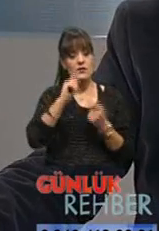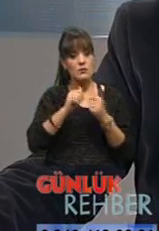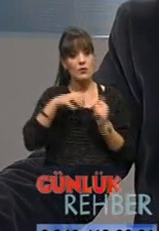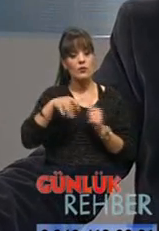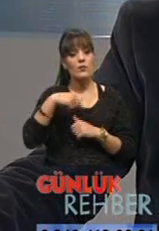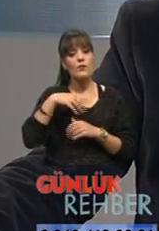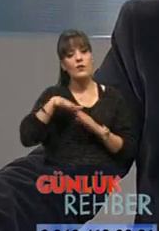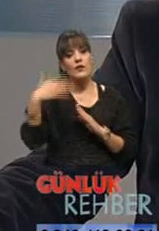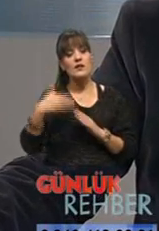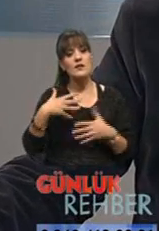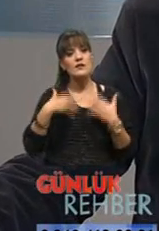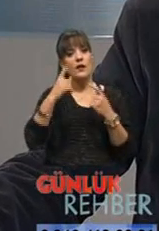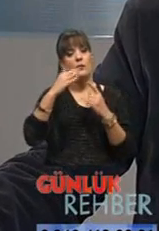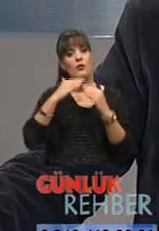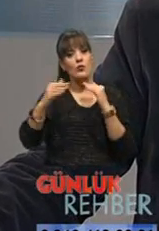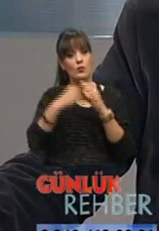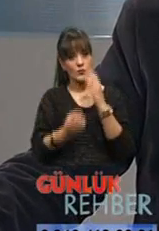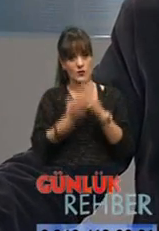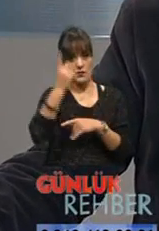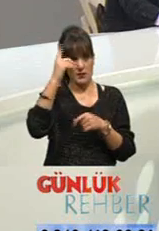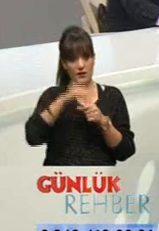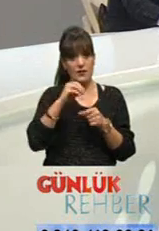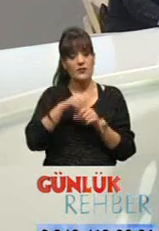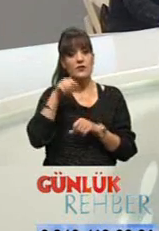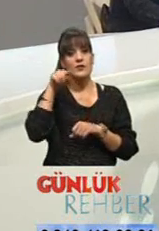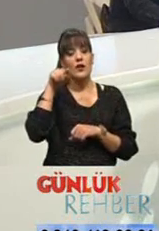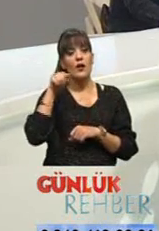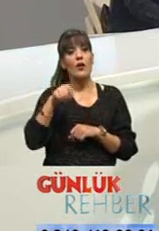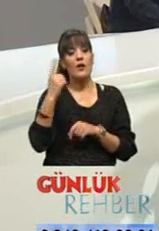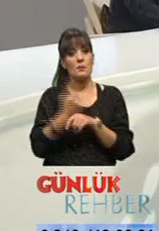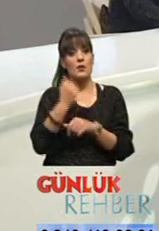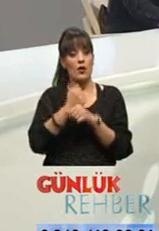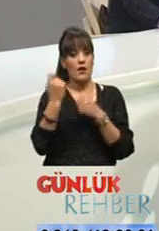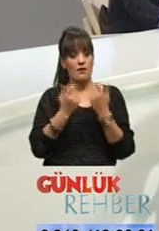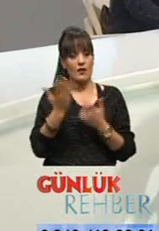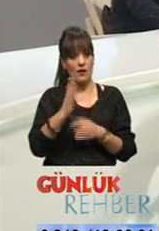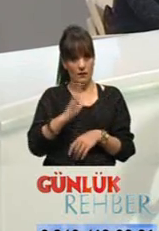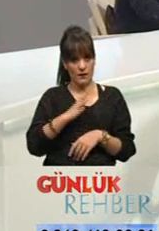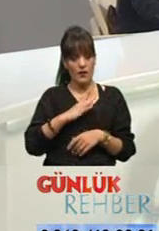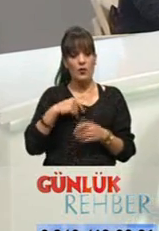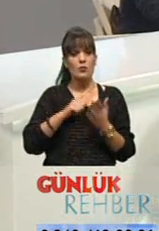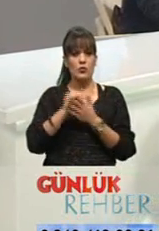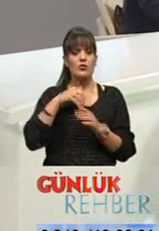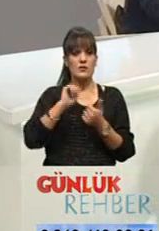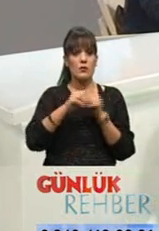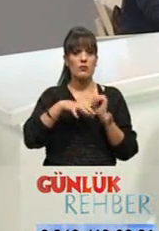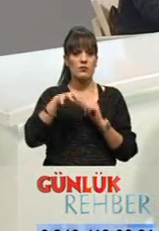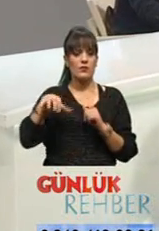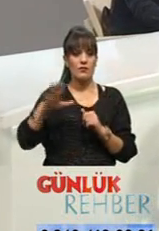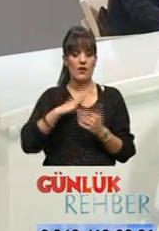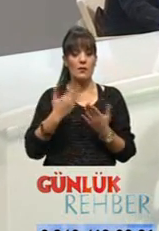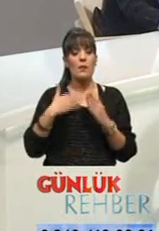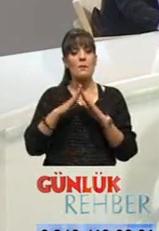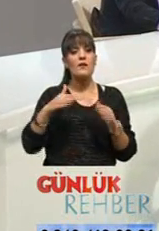ki sağlıklı bir toplum yaratma noktasında da öyle bir görevi daha var. Bütün branşlarım var aslında. Ama masa